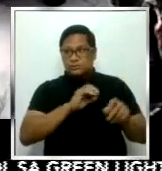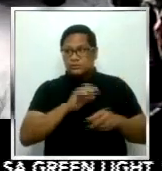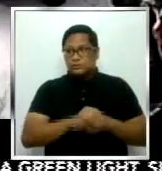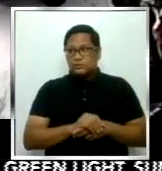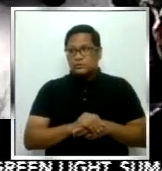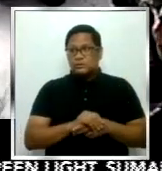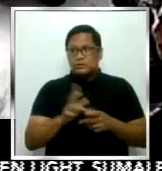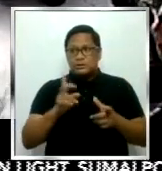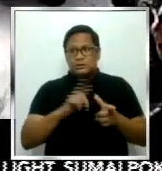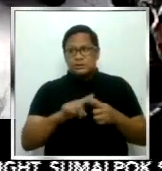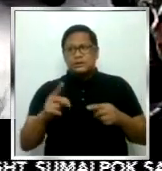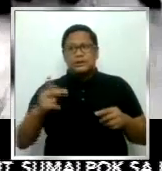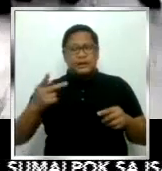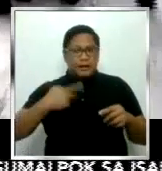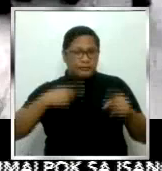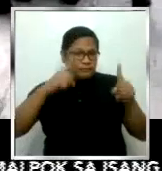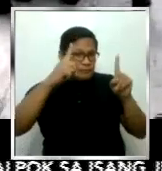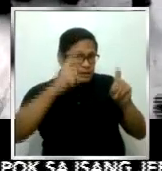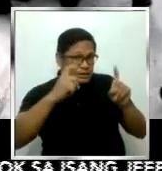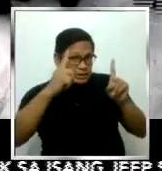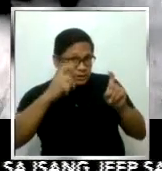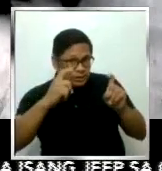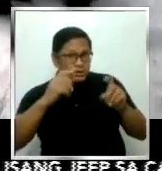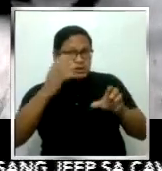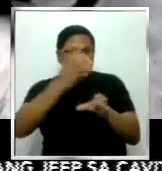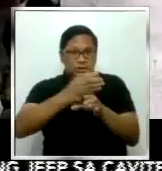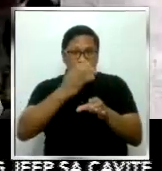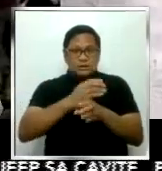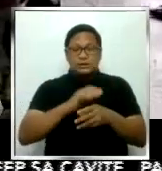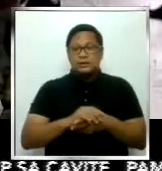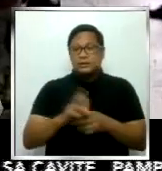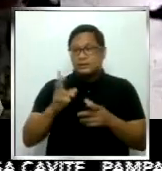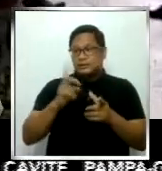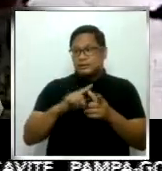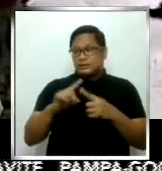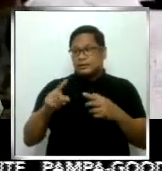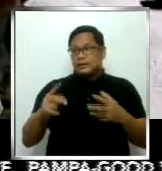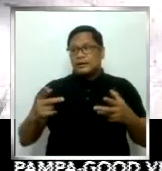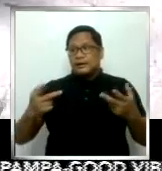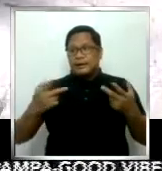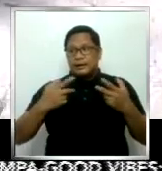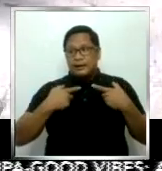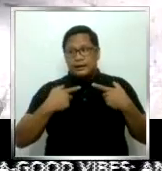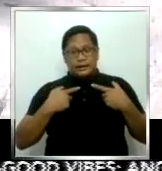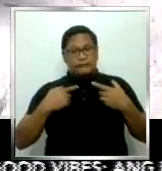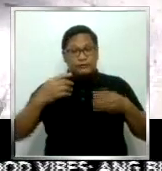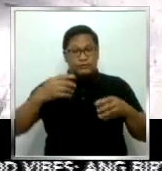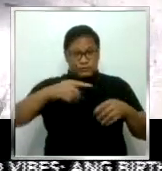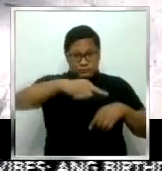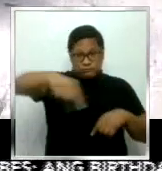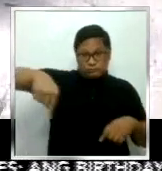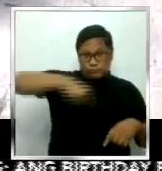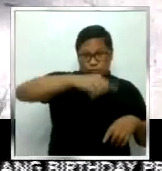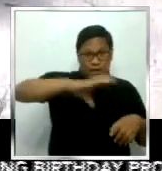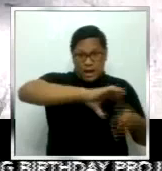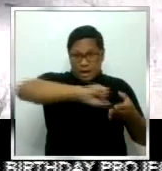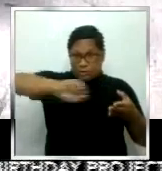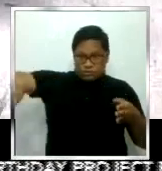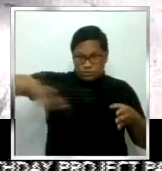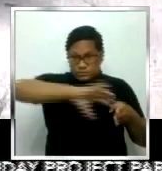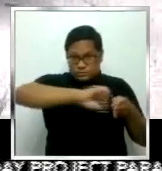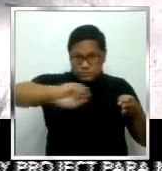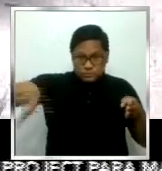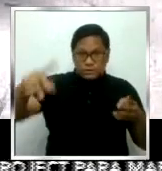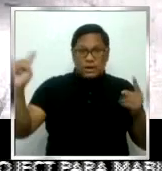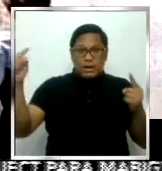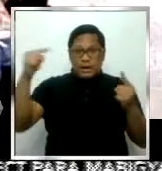at pinictura ng plaka nito. Maya-maya, inalis ng mga pulis ang mga harang na gulong at barbed wire ng compound hanggang sa tuluyan